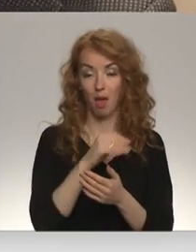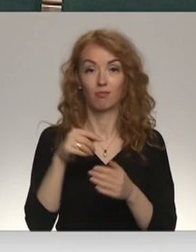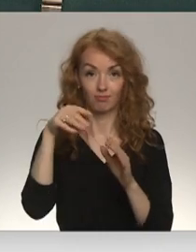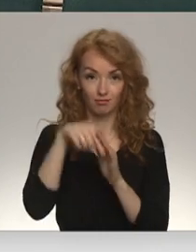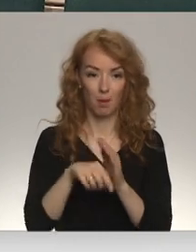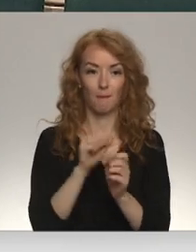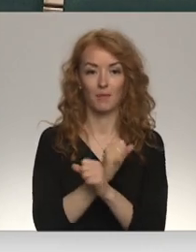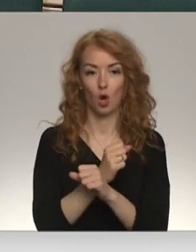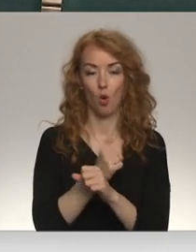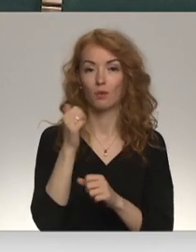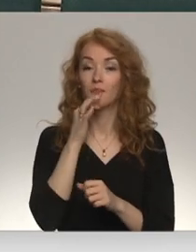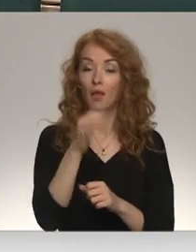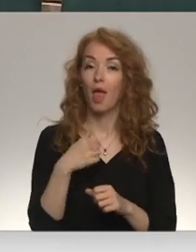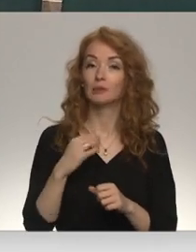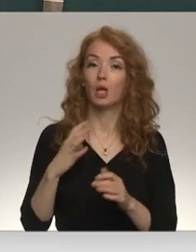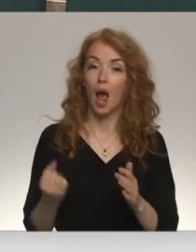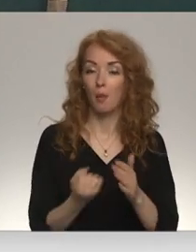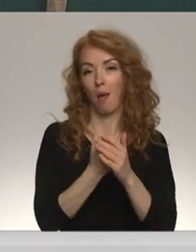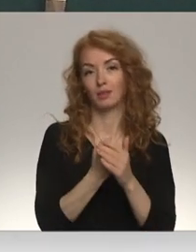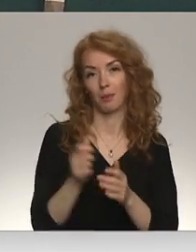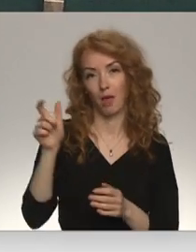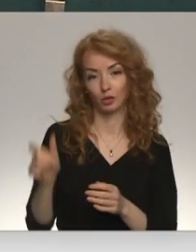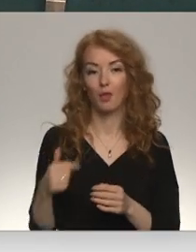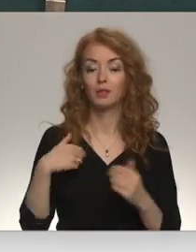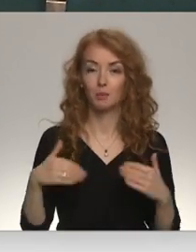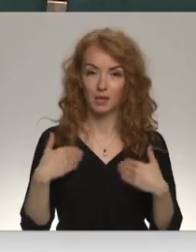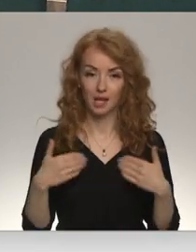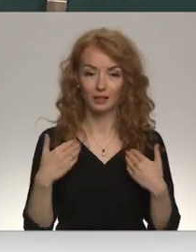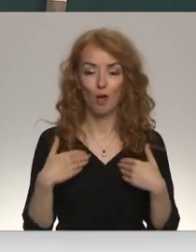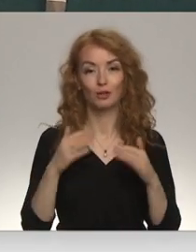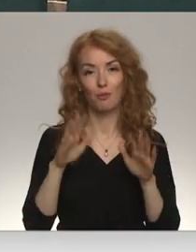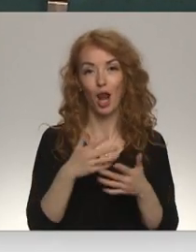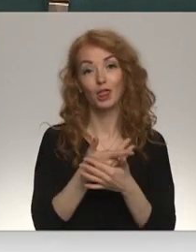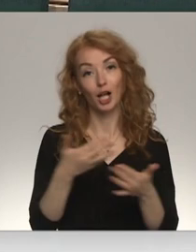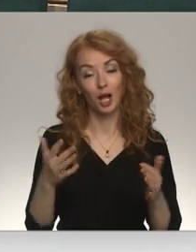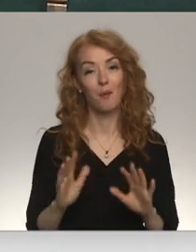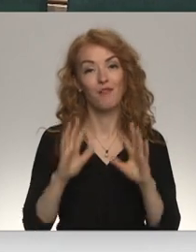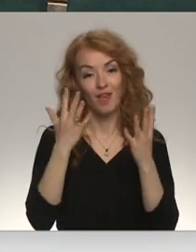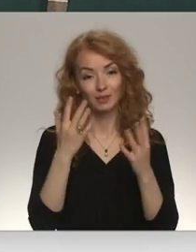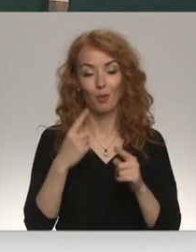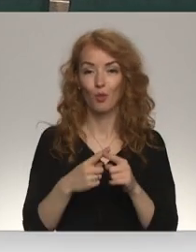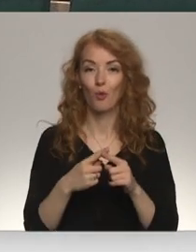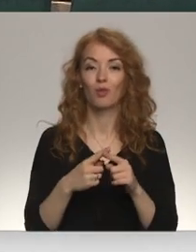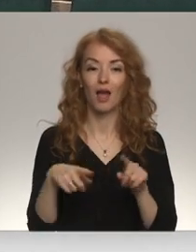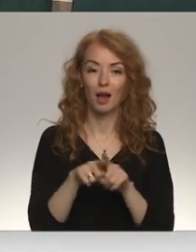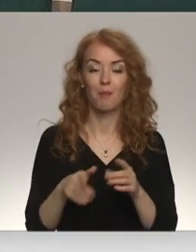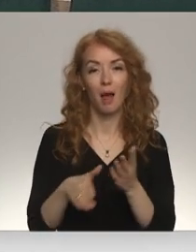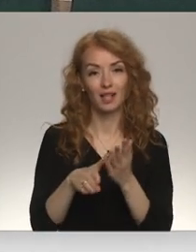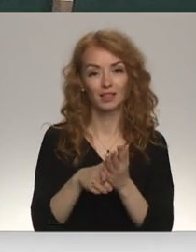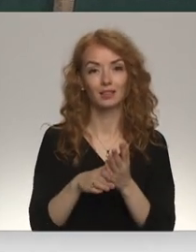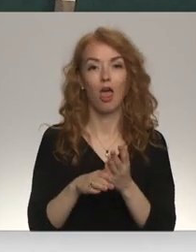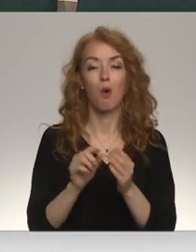bioloģiju. Es biju kā atbalsta personāls, bet es priecājos par visādām veiksmēm un arī palīdzēju